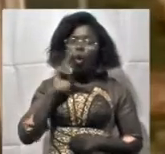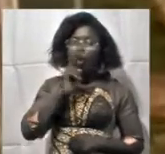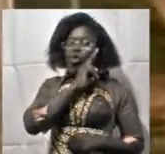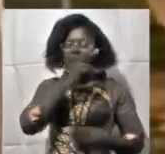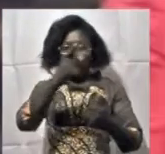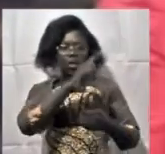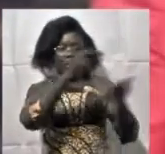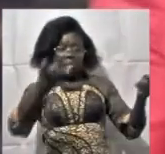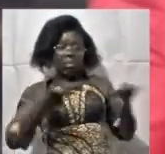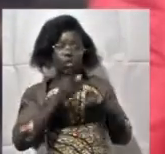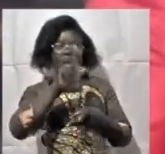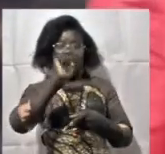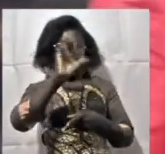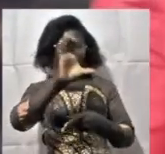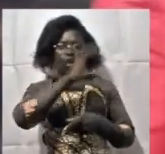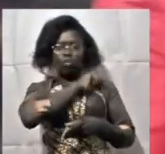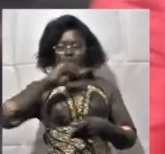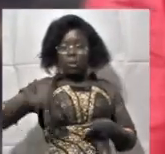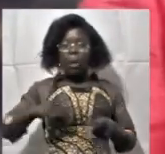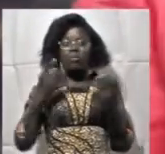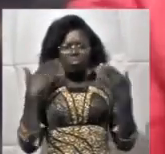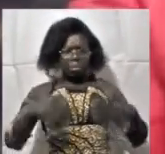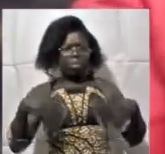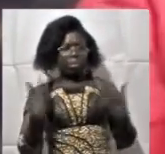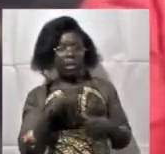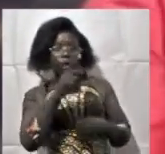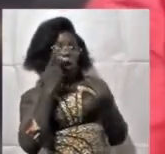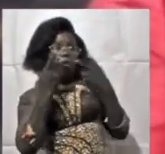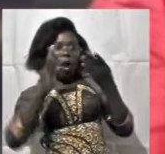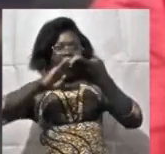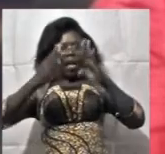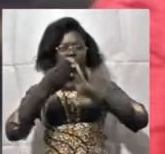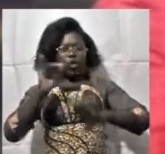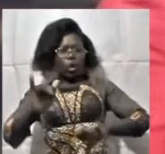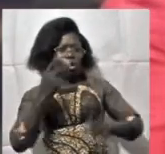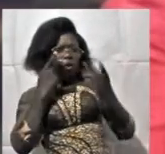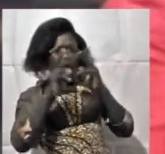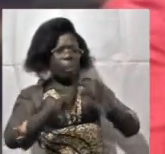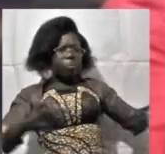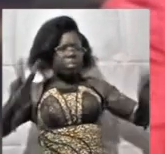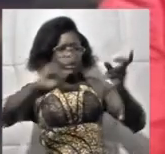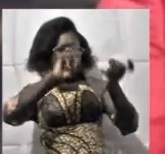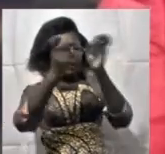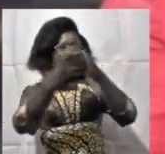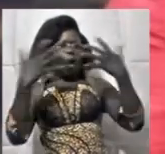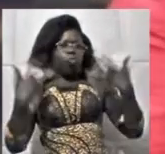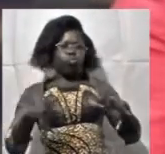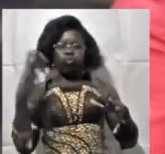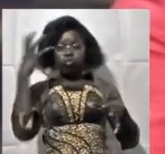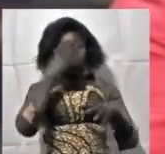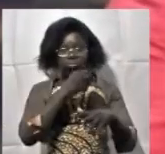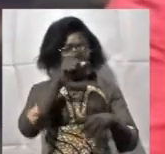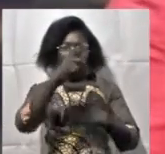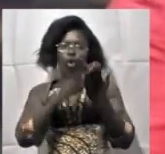48 mois. Ce complexe hôtelier et résidentiel du lac municipal va certainement changer